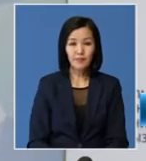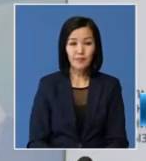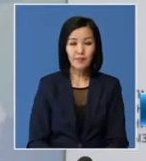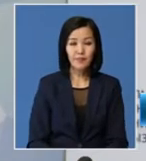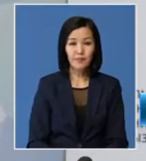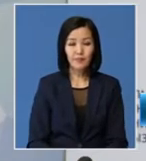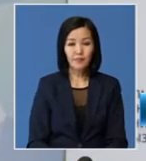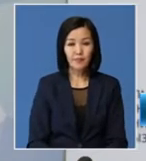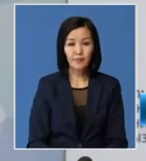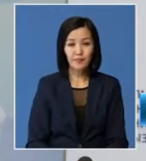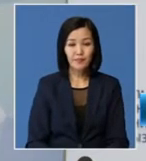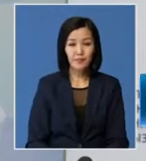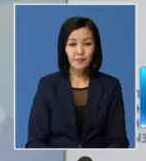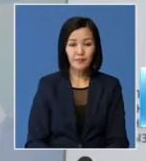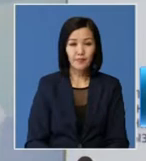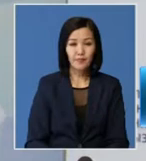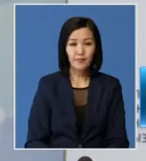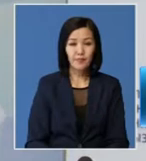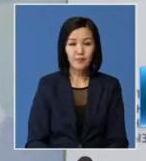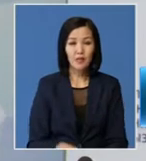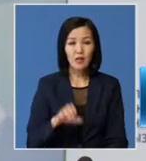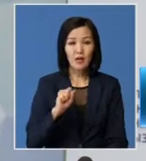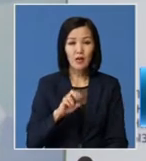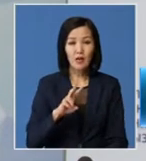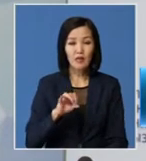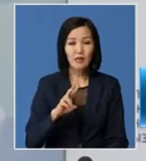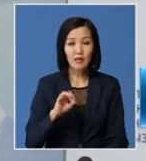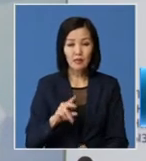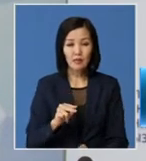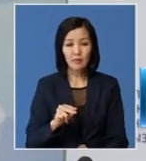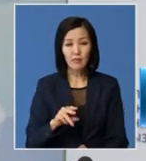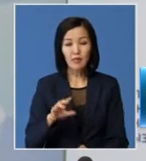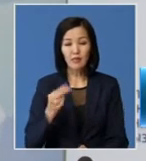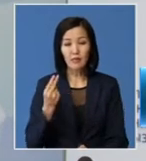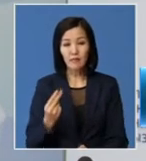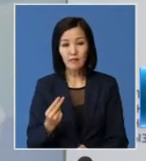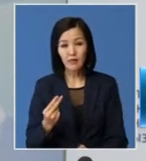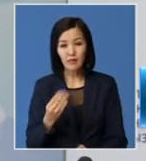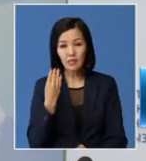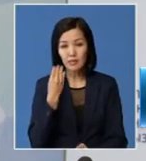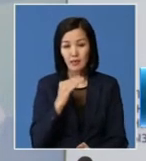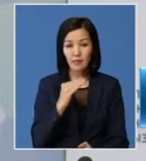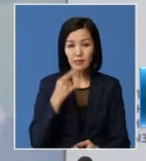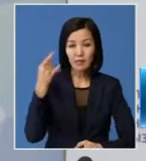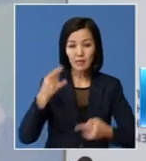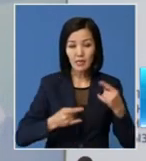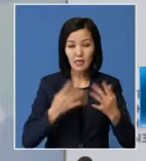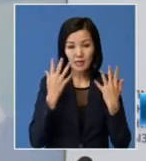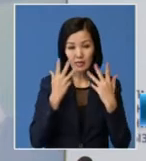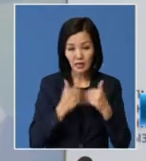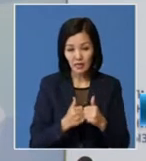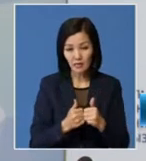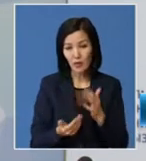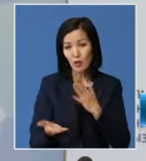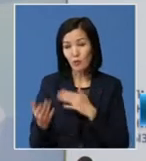Различие между аналогом и цифровым вещанием это. Аналогтық телевизия мен сандық телевизияның айырмашылығы сапасы мен арналардың санында. Егер